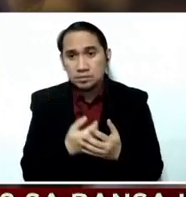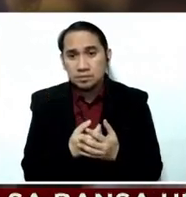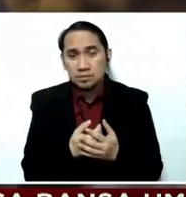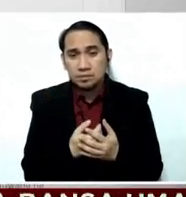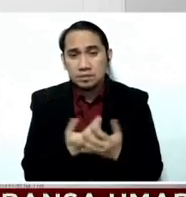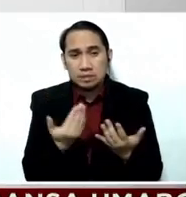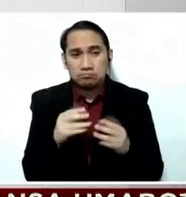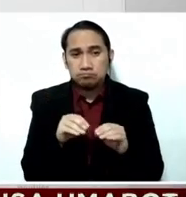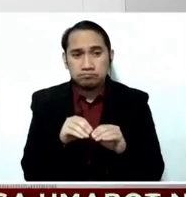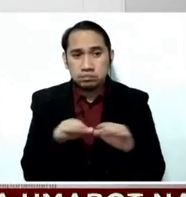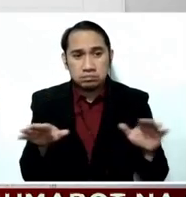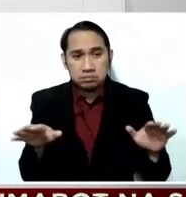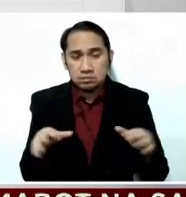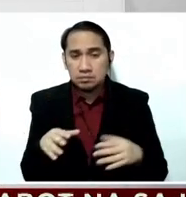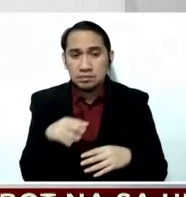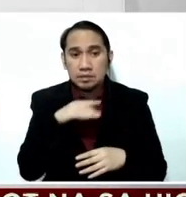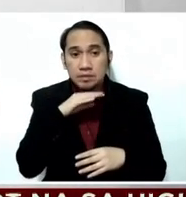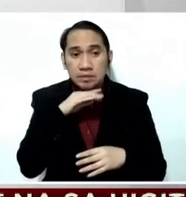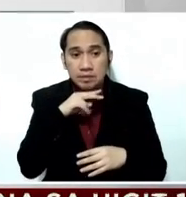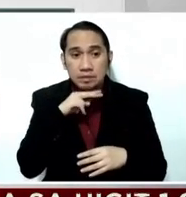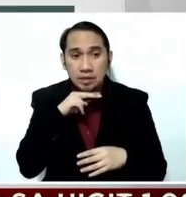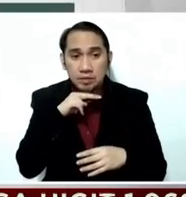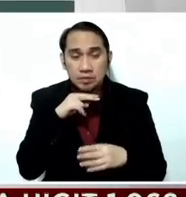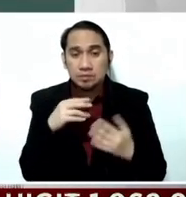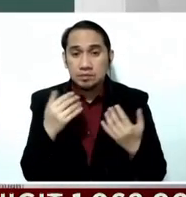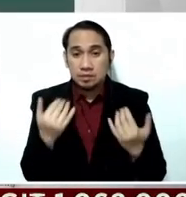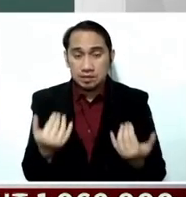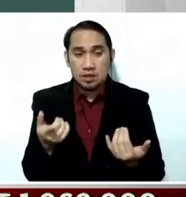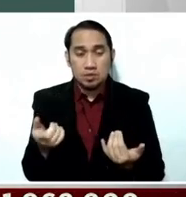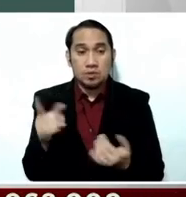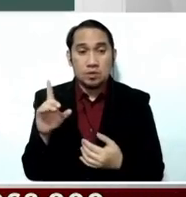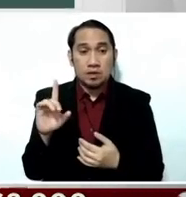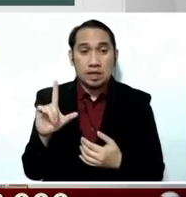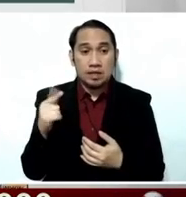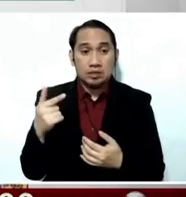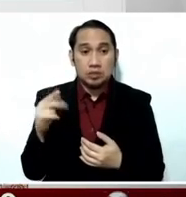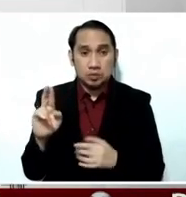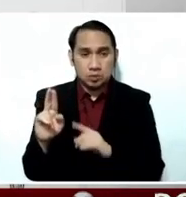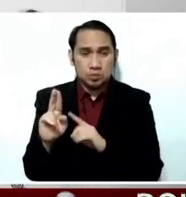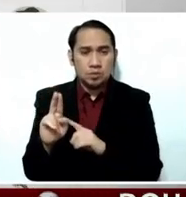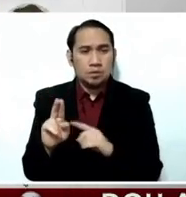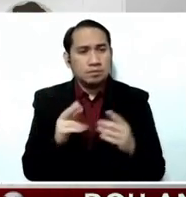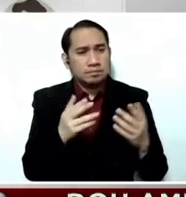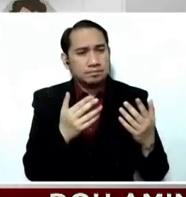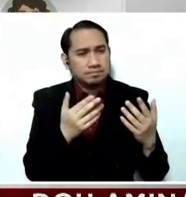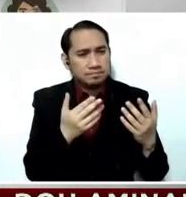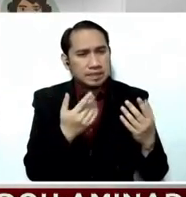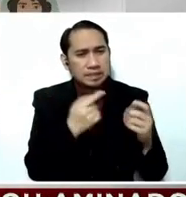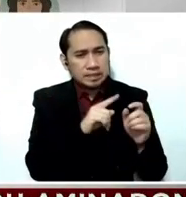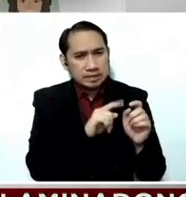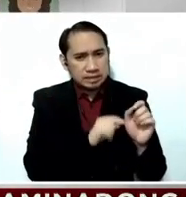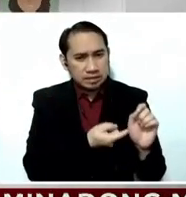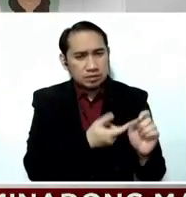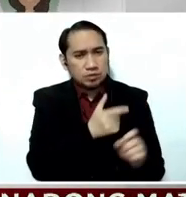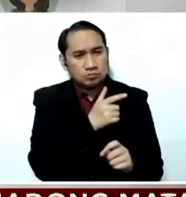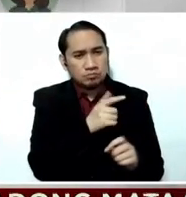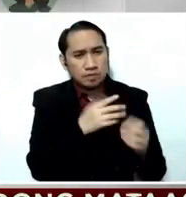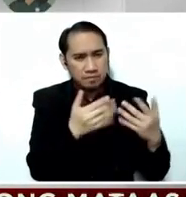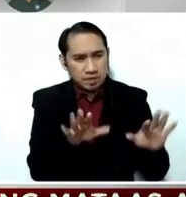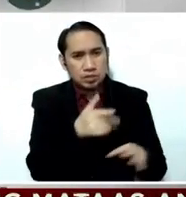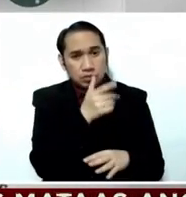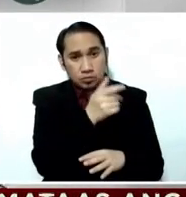ng virus. Sa ngayon, tinatapos pa ng mga lokal na pamahalaan ang pagbabakuna sa mga nasa kategoryang A1 o health